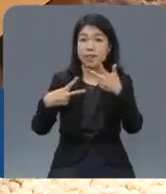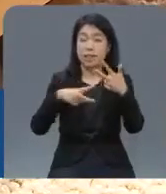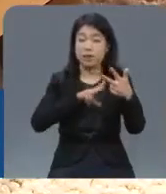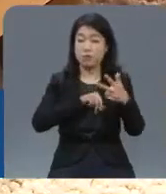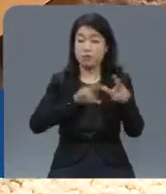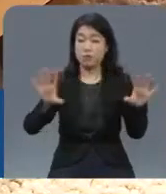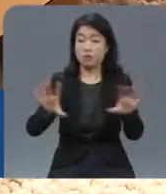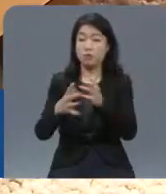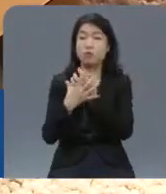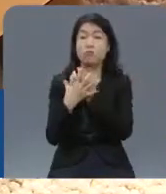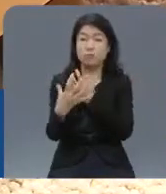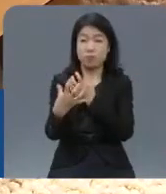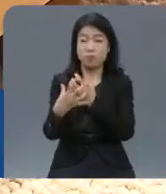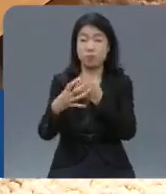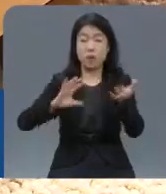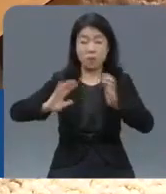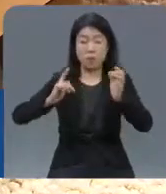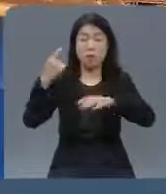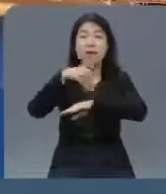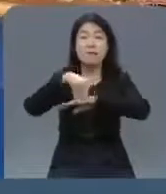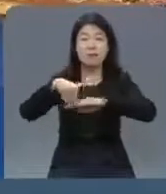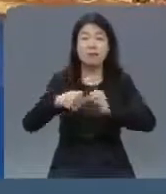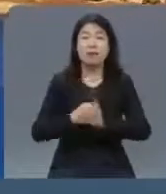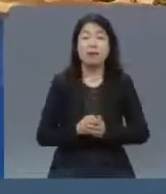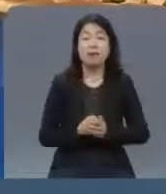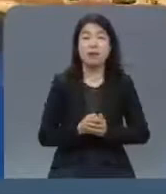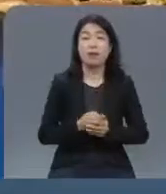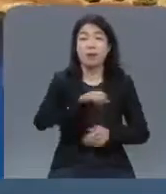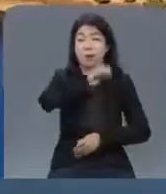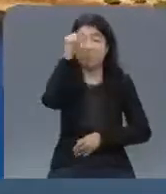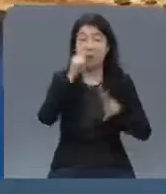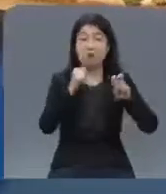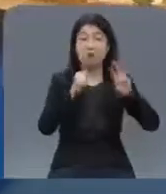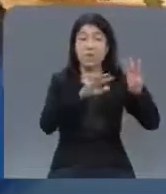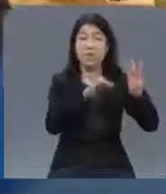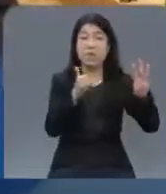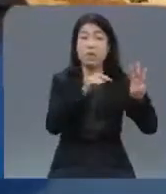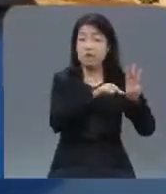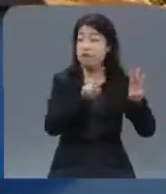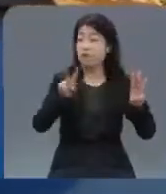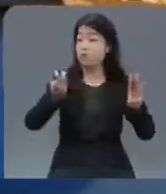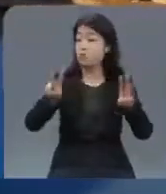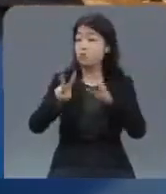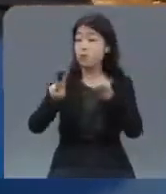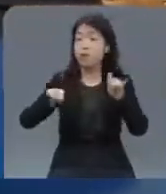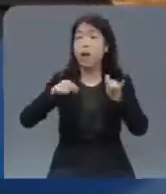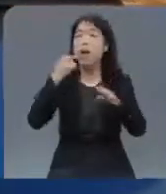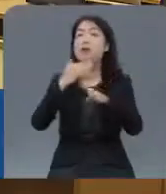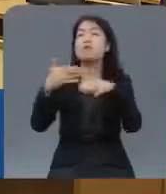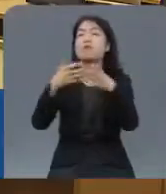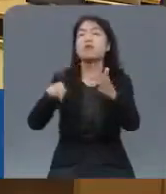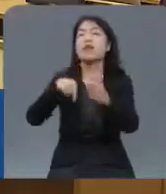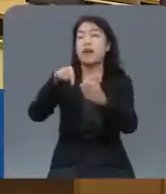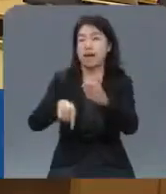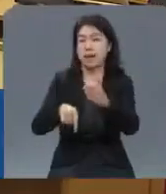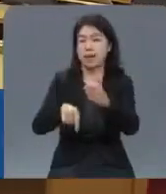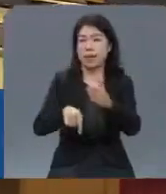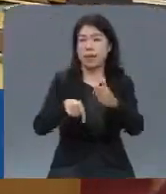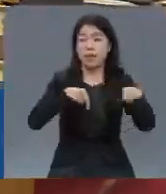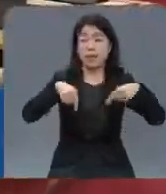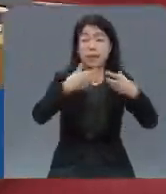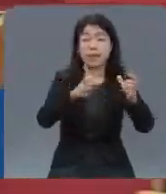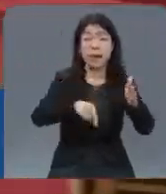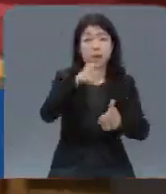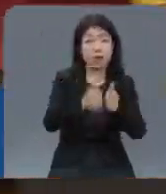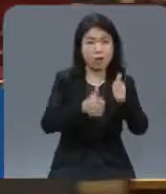정할 예정입니다 광주시의 팬은 당선인 23명 가운데 22명이 민주당 소속으로 당내 경선 결과에